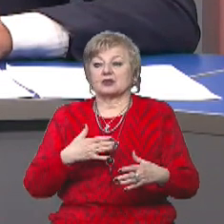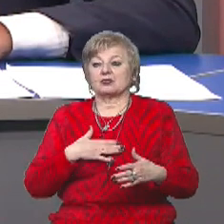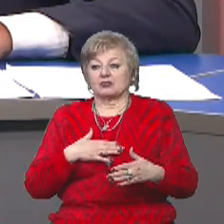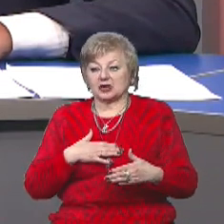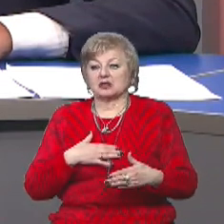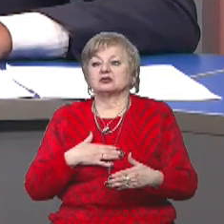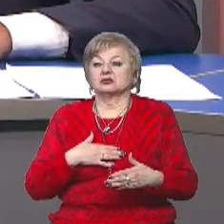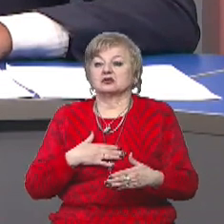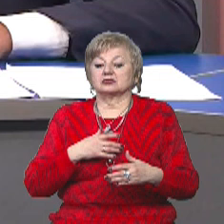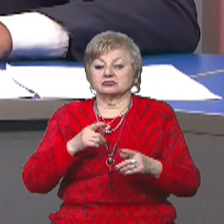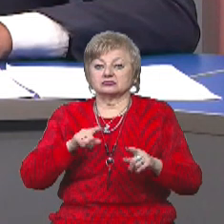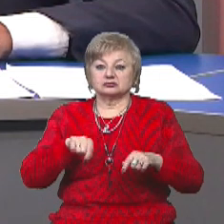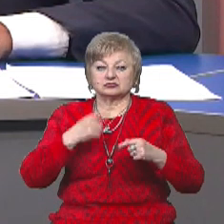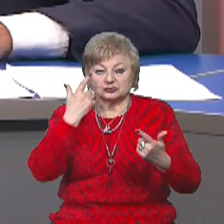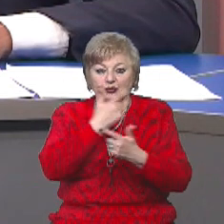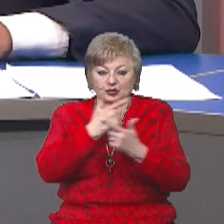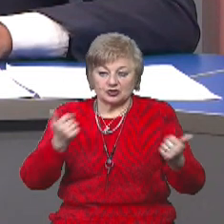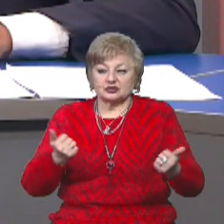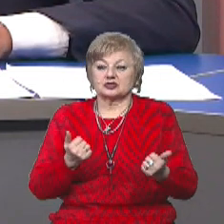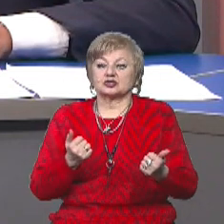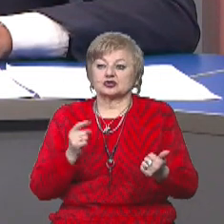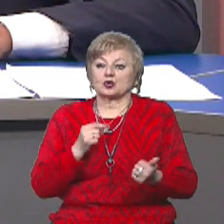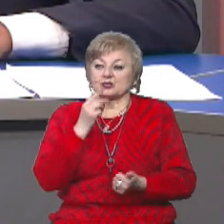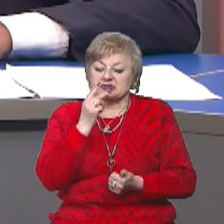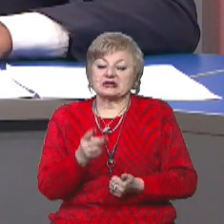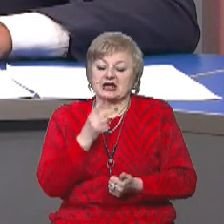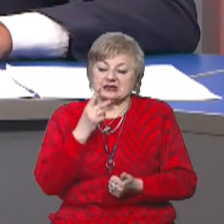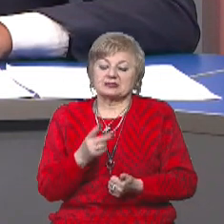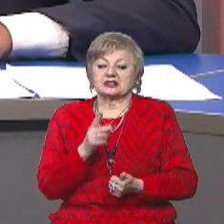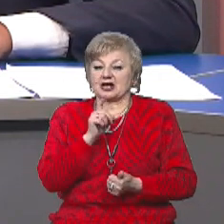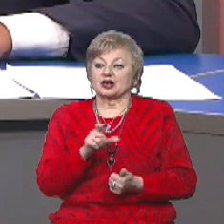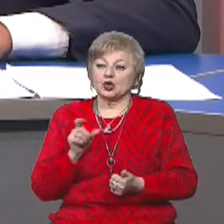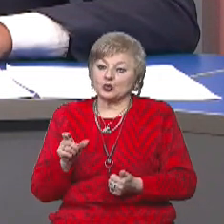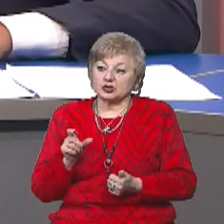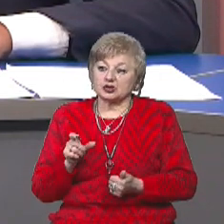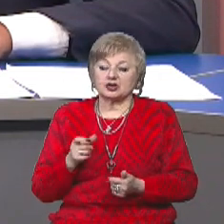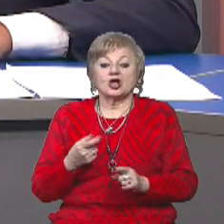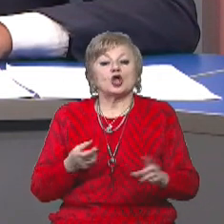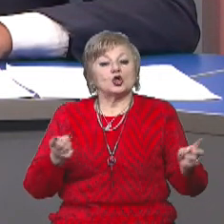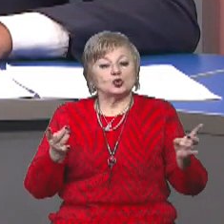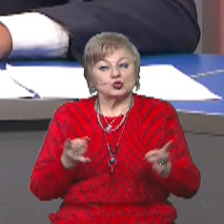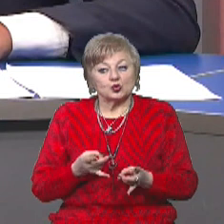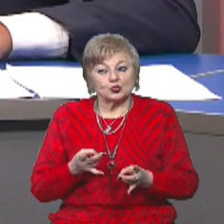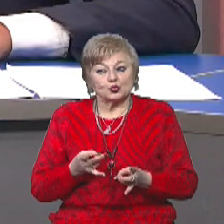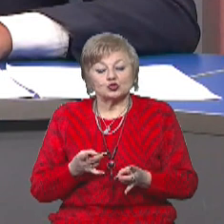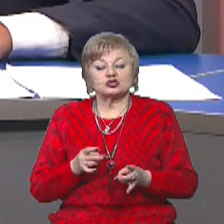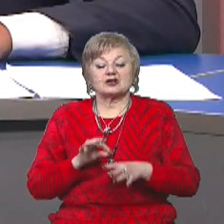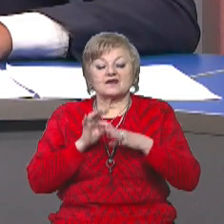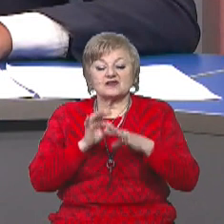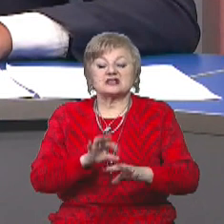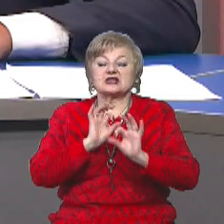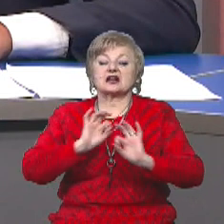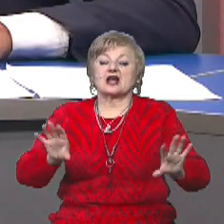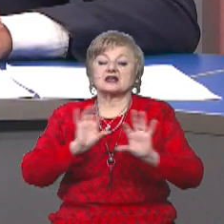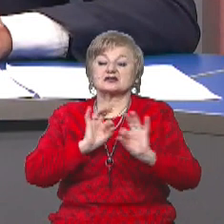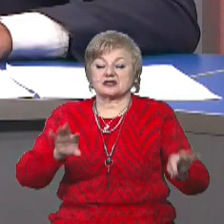перепостимо цю передачу, да, ще, щоб її подивилися ще люди. Тому що треба вести роз'яснювальну роботу.